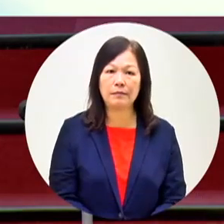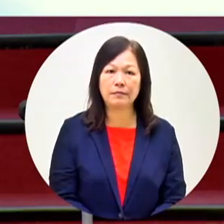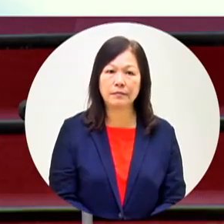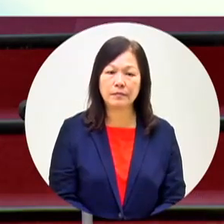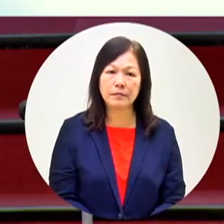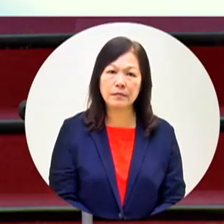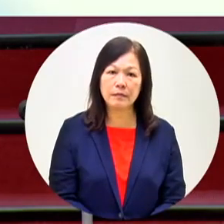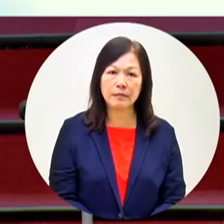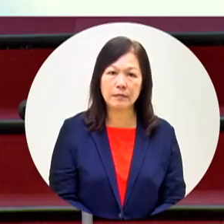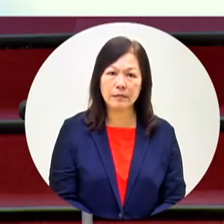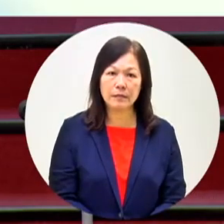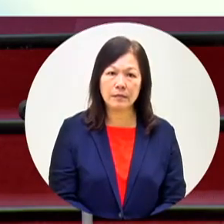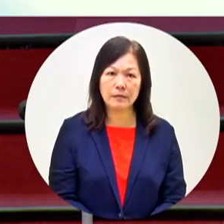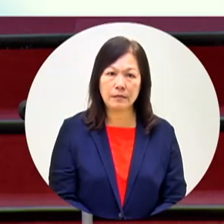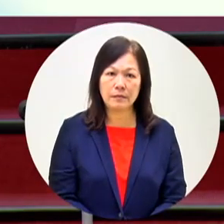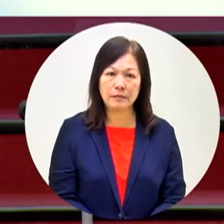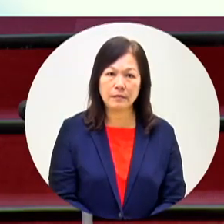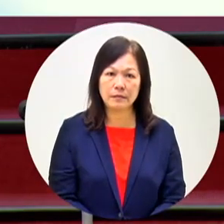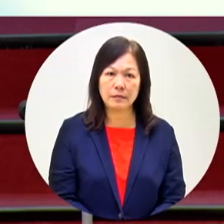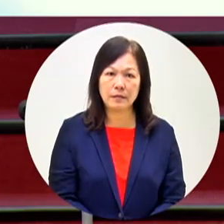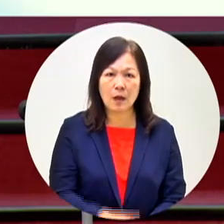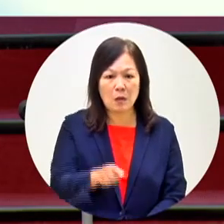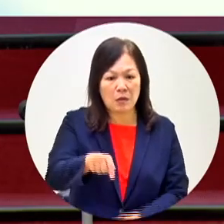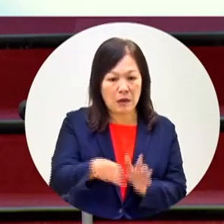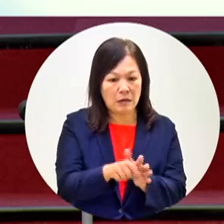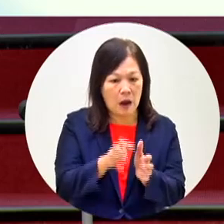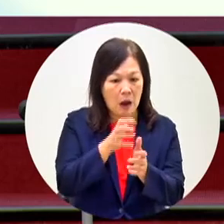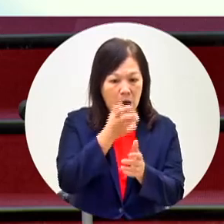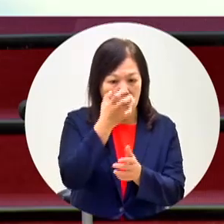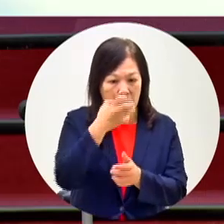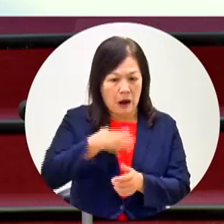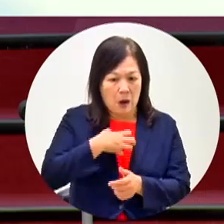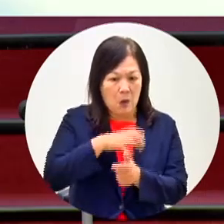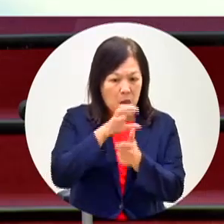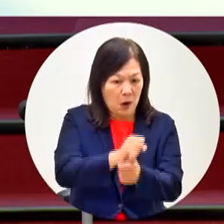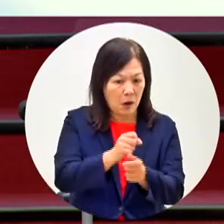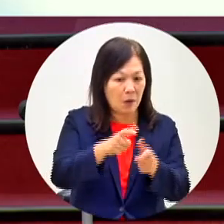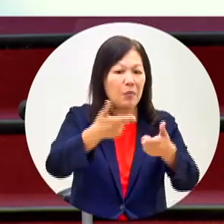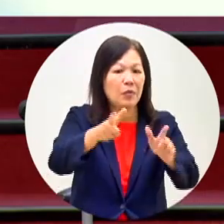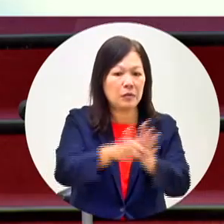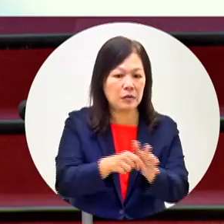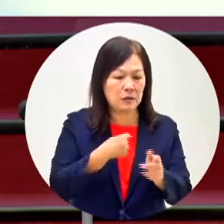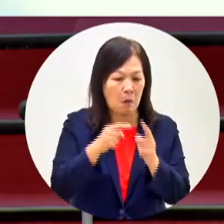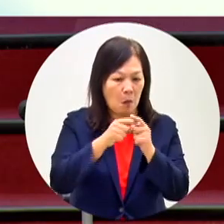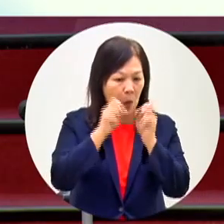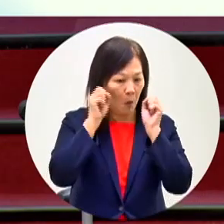这毋是也恐怖分子啊！居然出现遮尔啊济人，我想拢无。